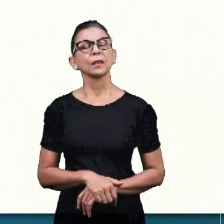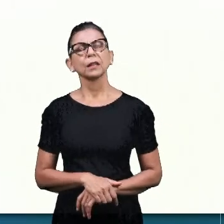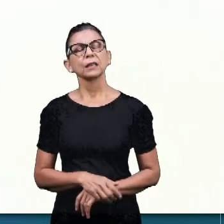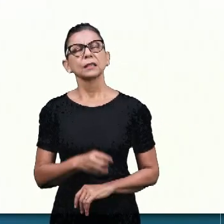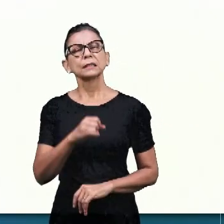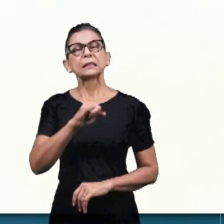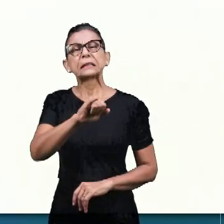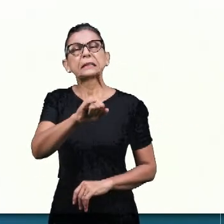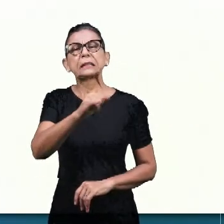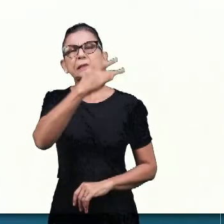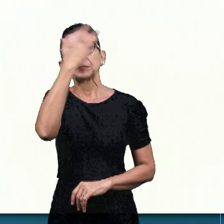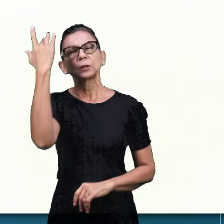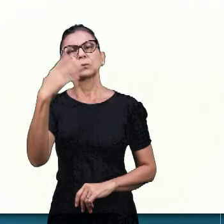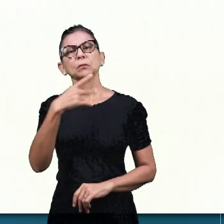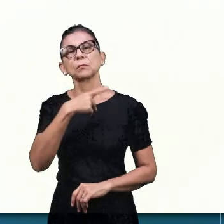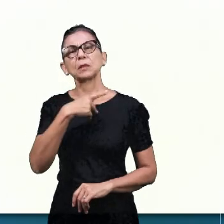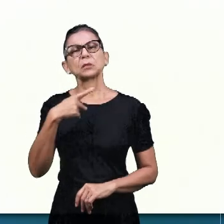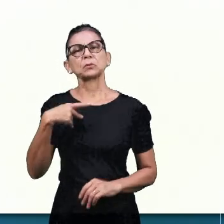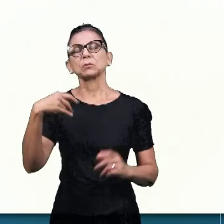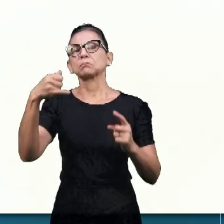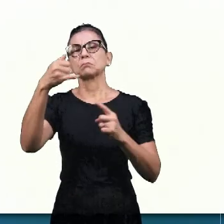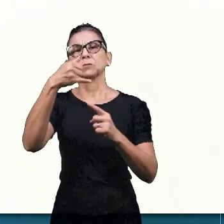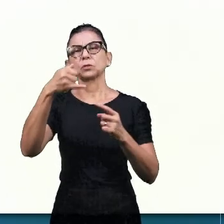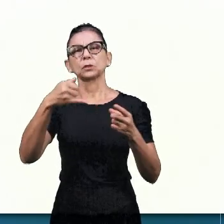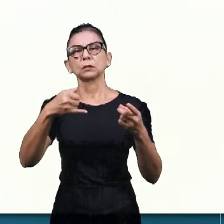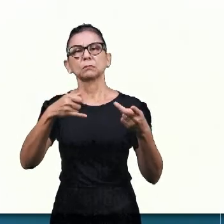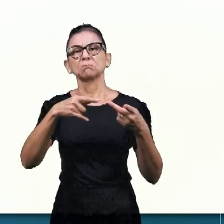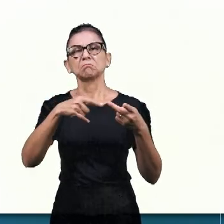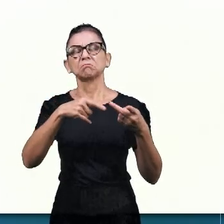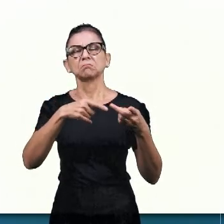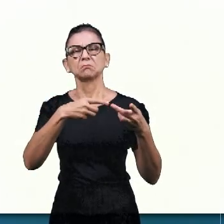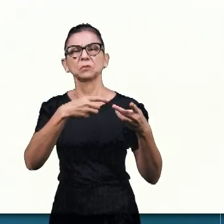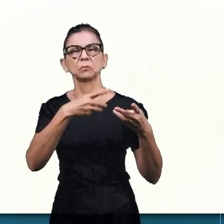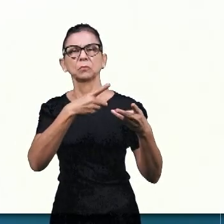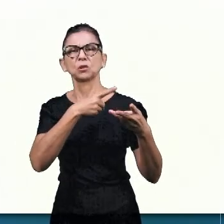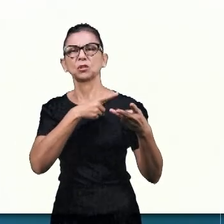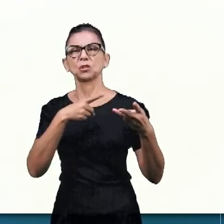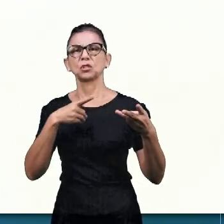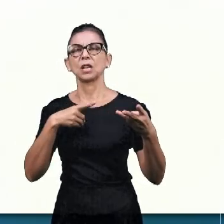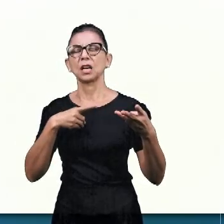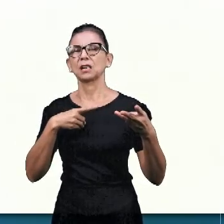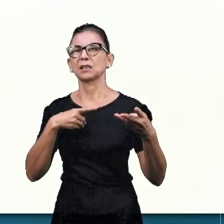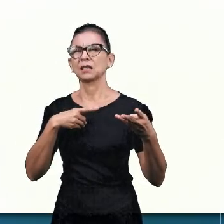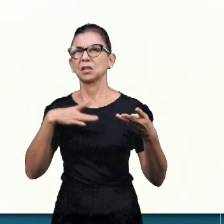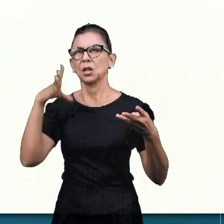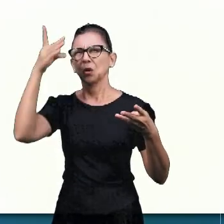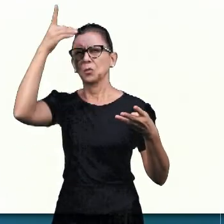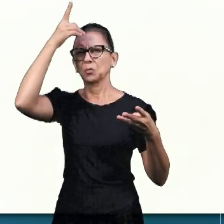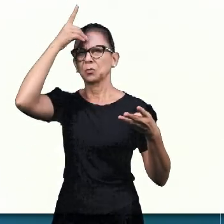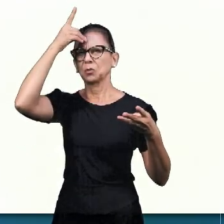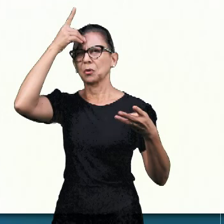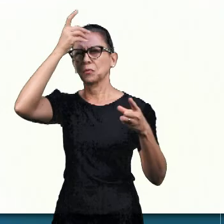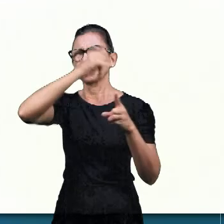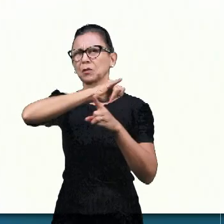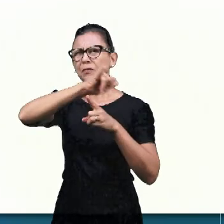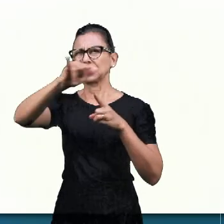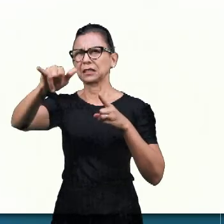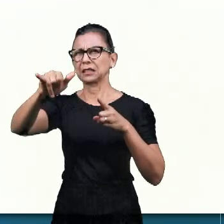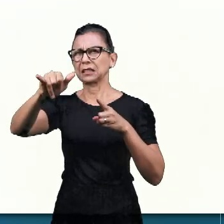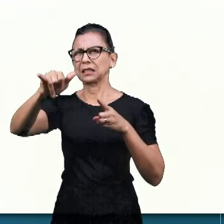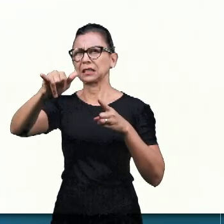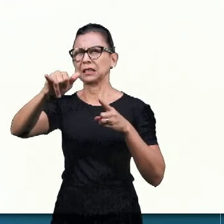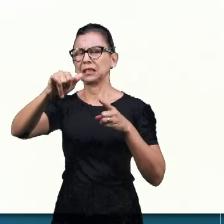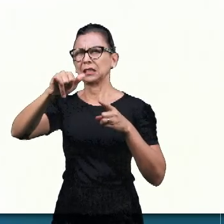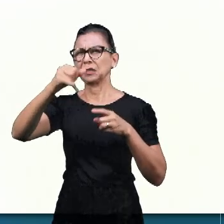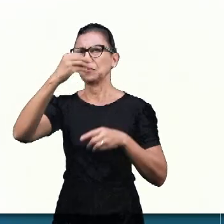pasteur ou au diacre, il peut mépriser les dons de prophétie qui